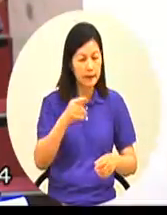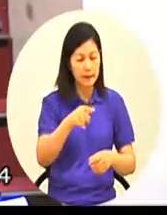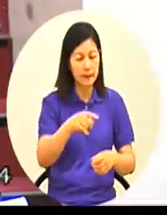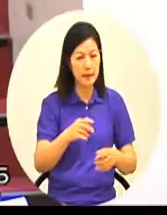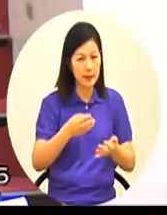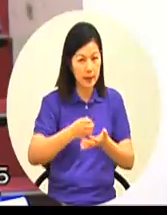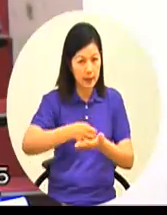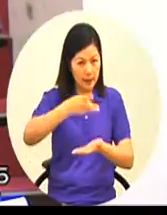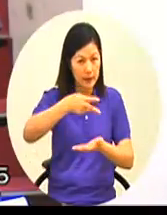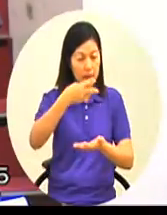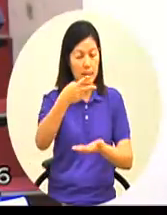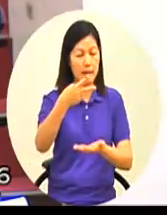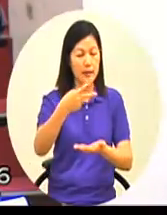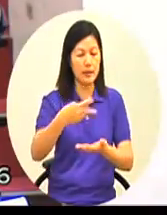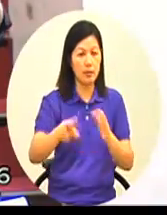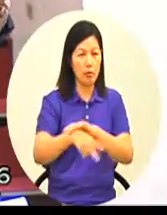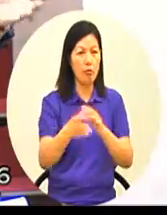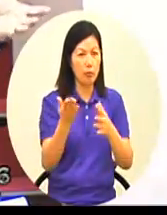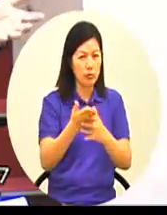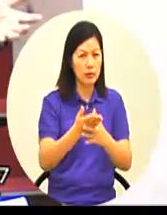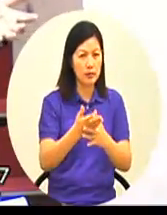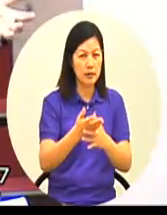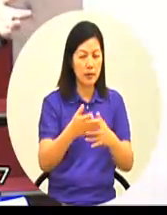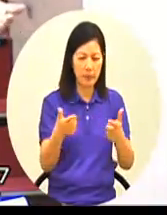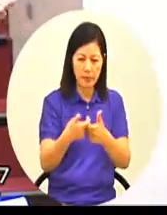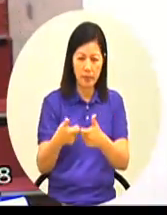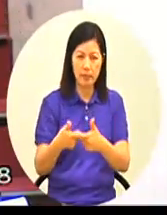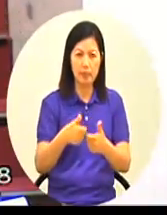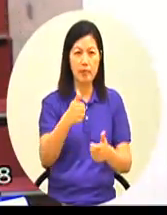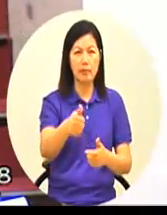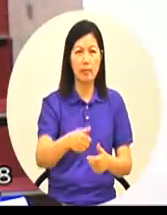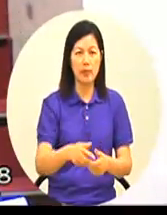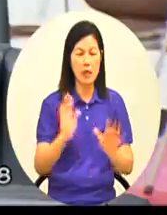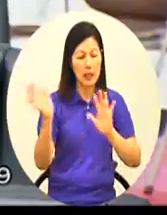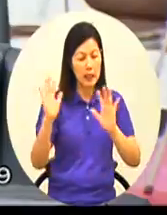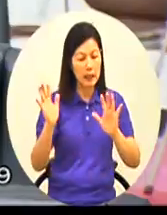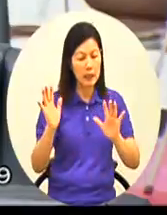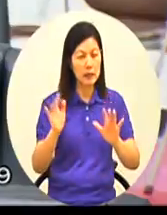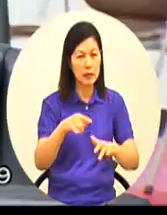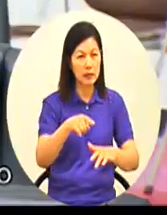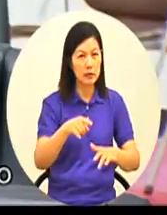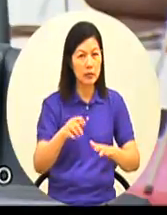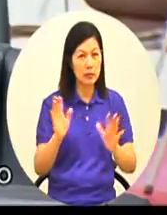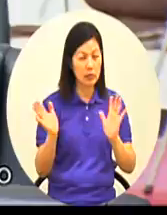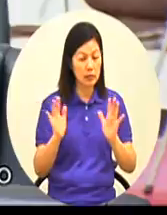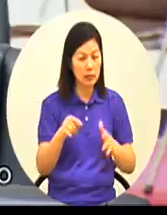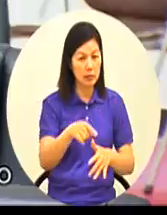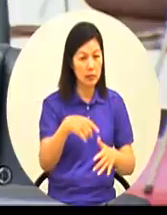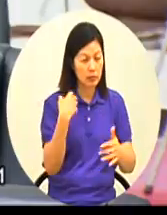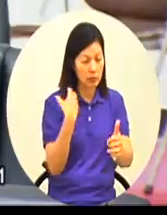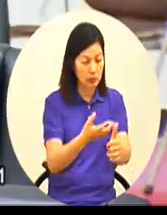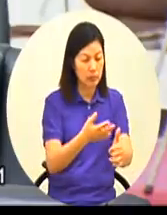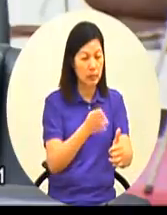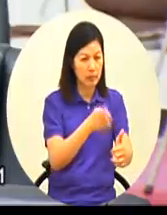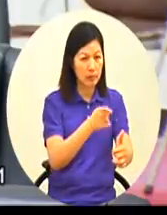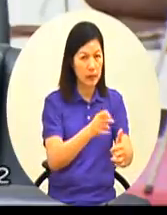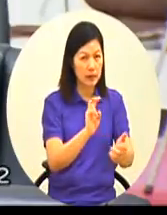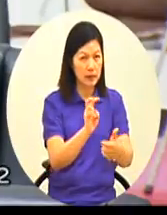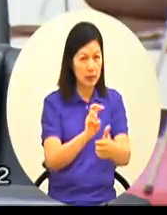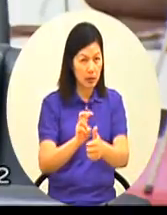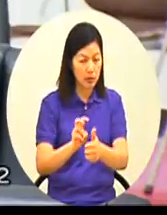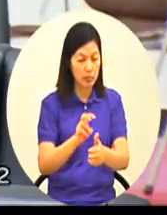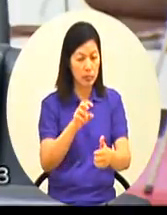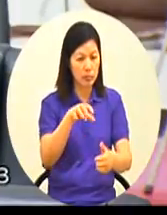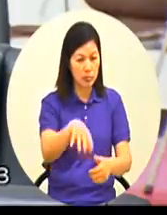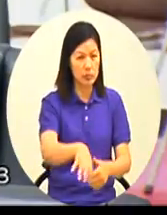过去遐的 空间，空间多好啊，遐空间那个儿童育。那个 托育资源中心， 托育中心跟那我们